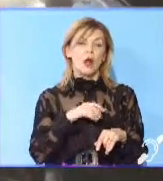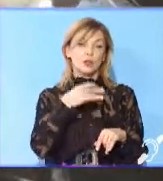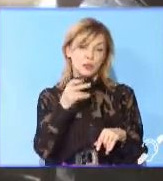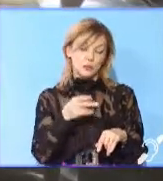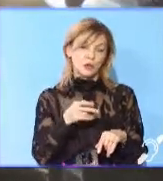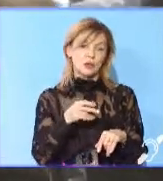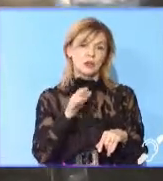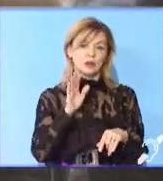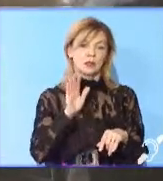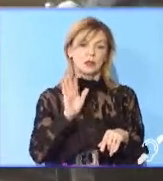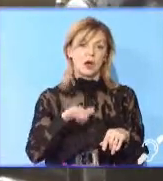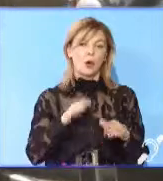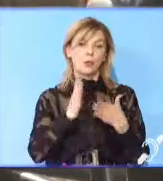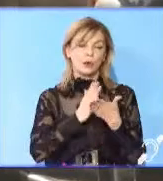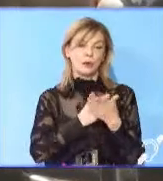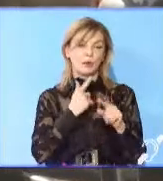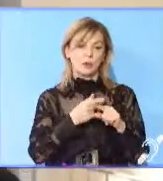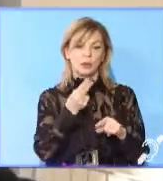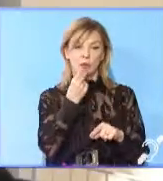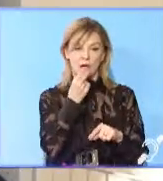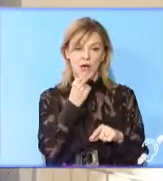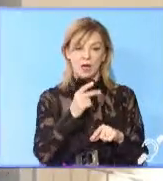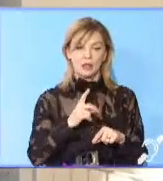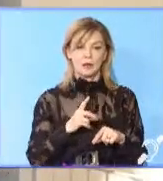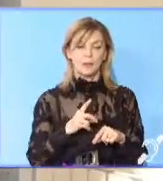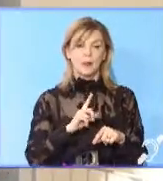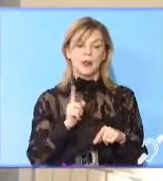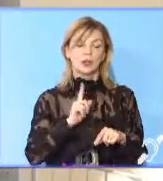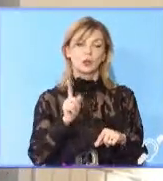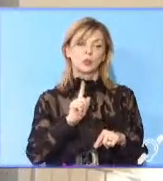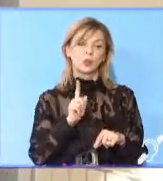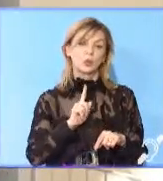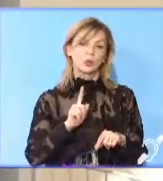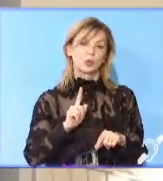dar au sesizat firma care furnizează alimentele. Nu există